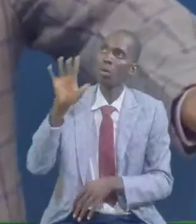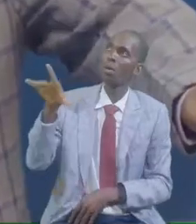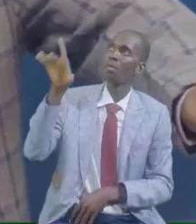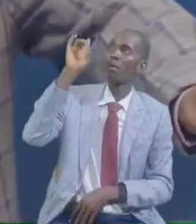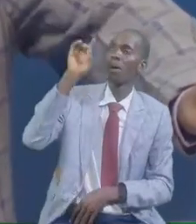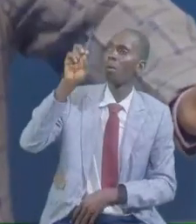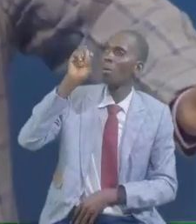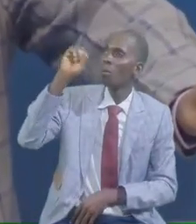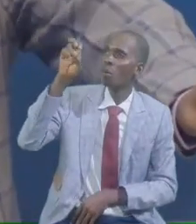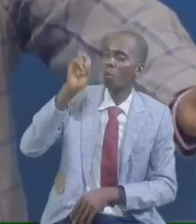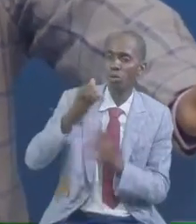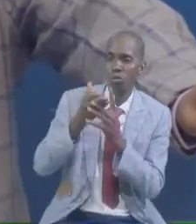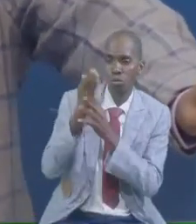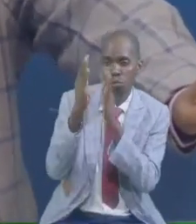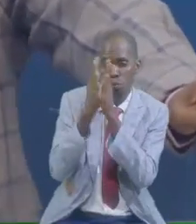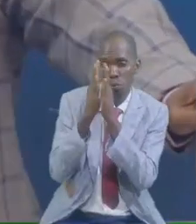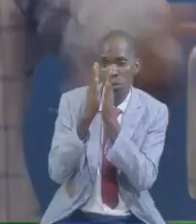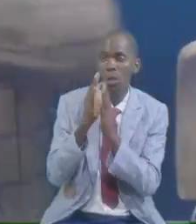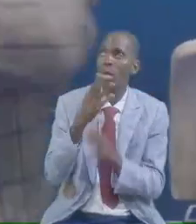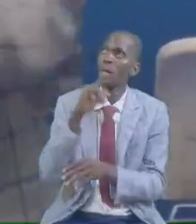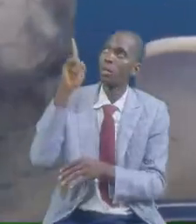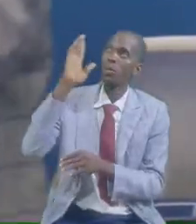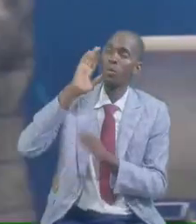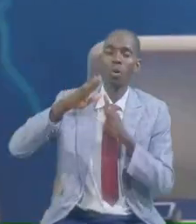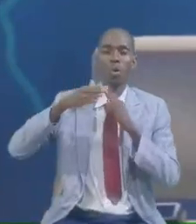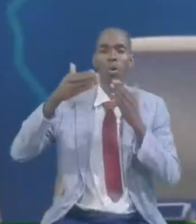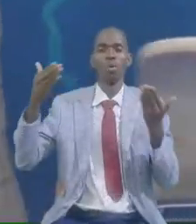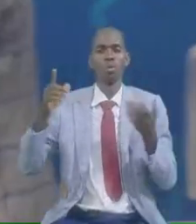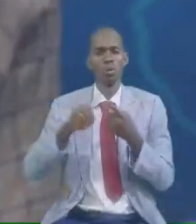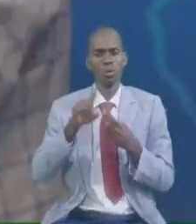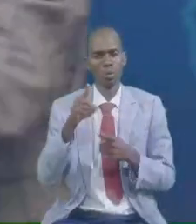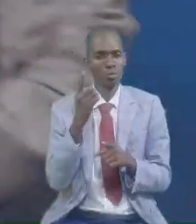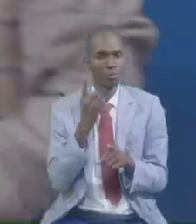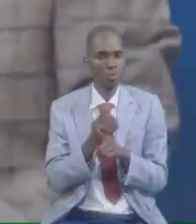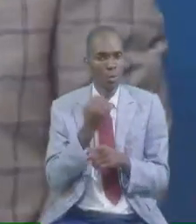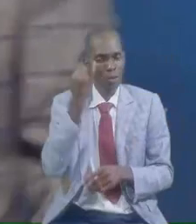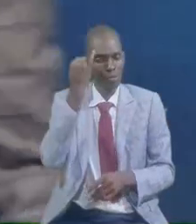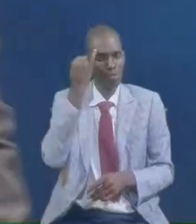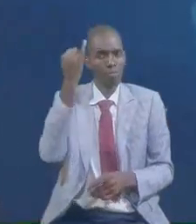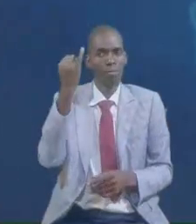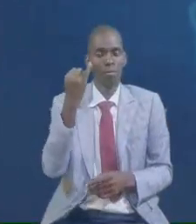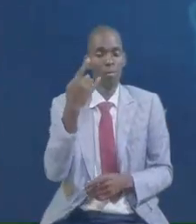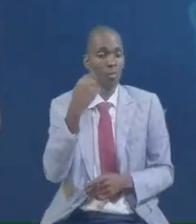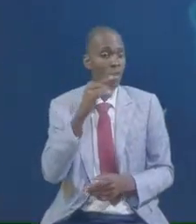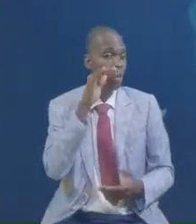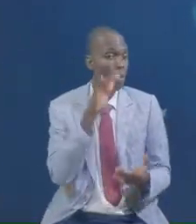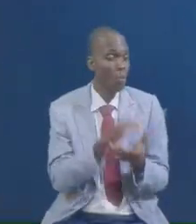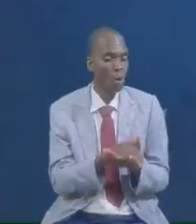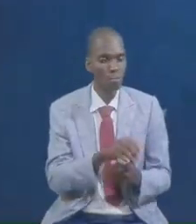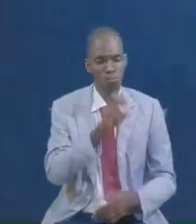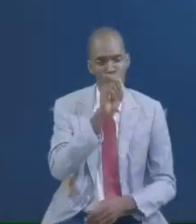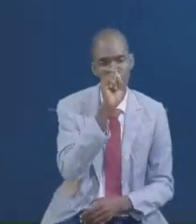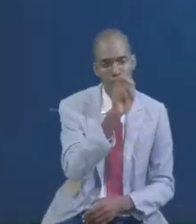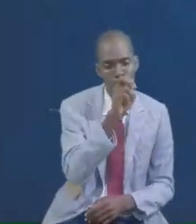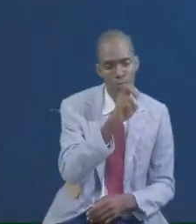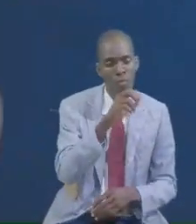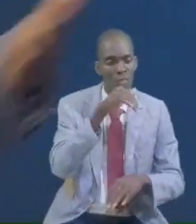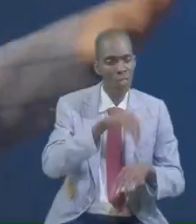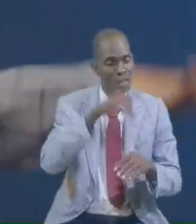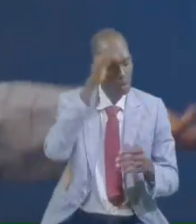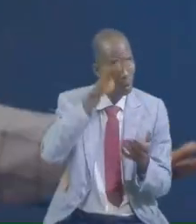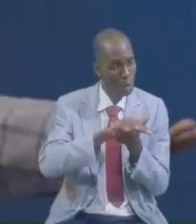l'on vous ouvrira. Est-ce que vous pouvez imaginer la femme frappant à la porte